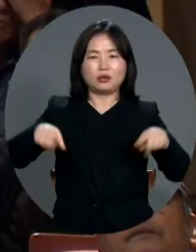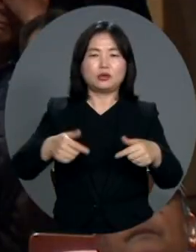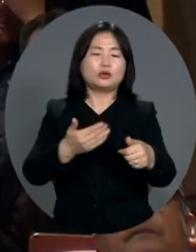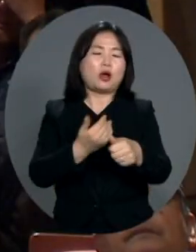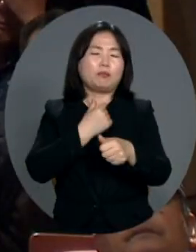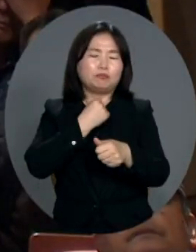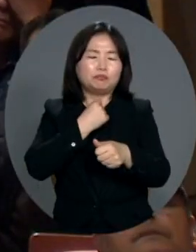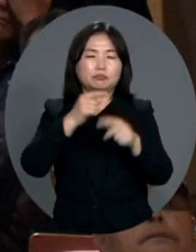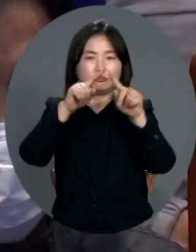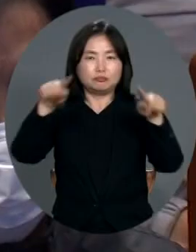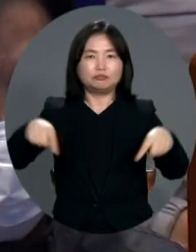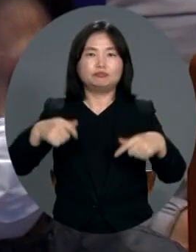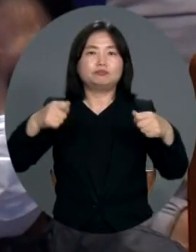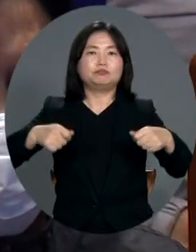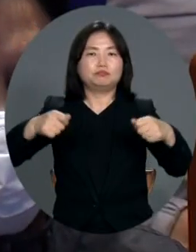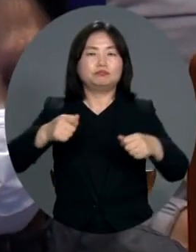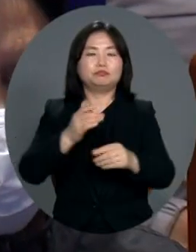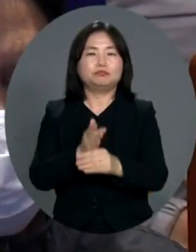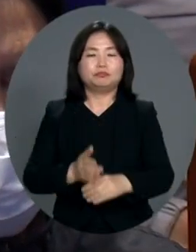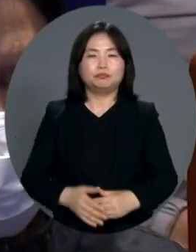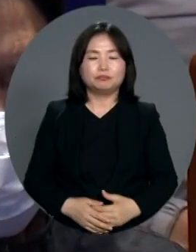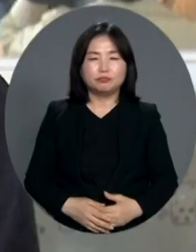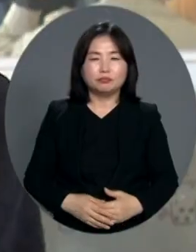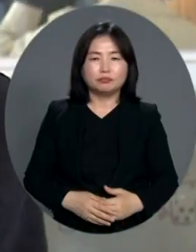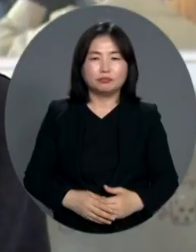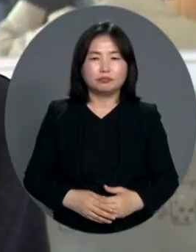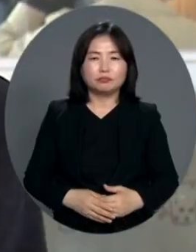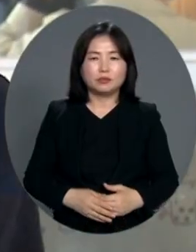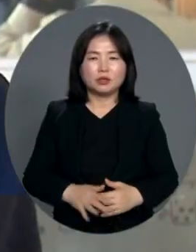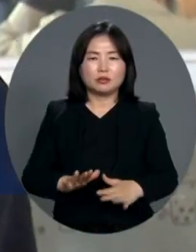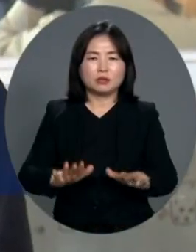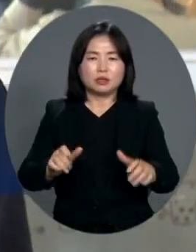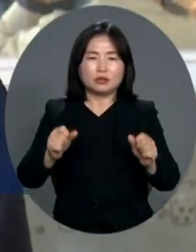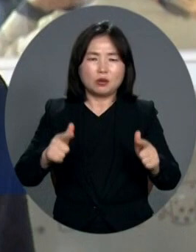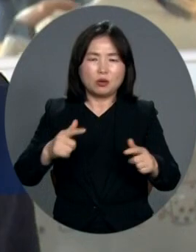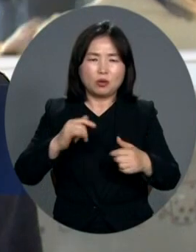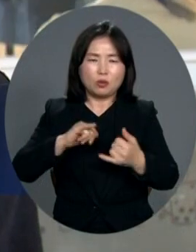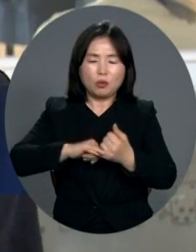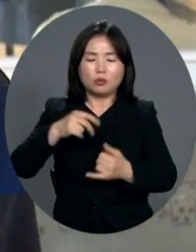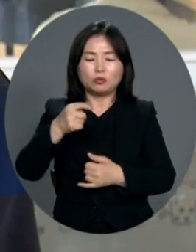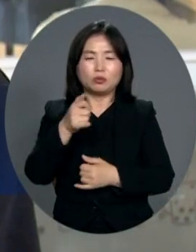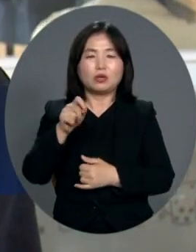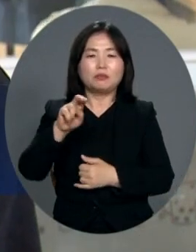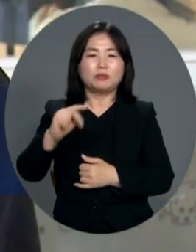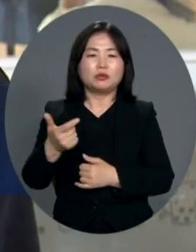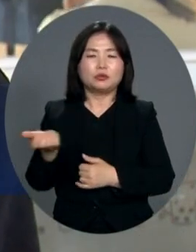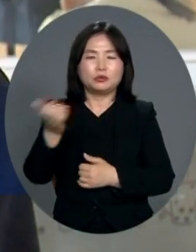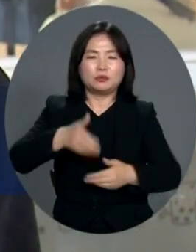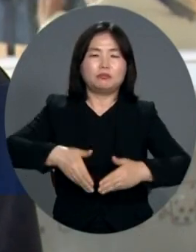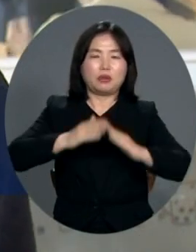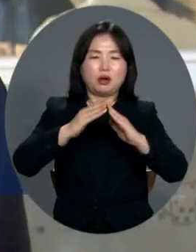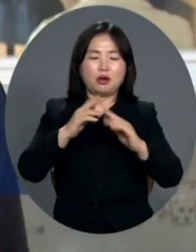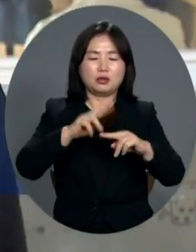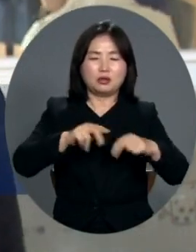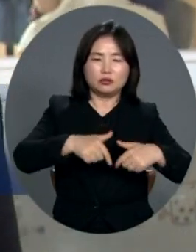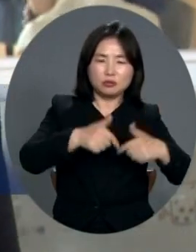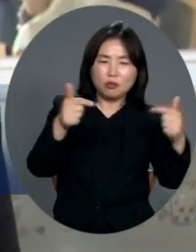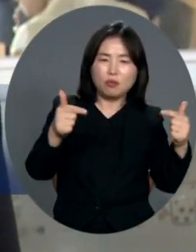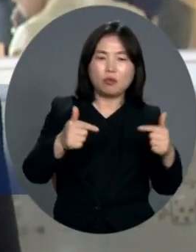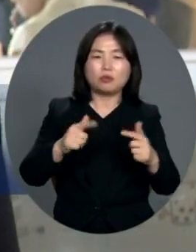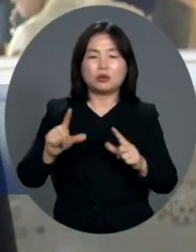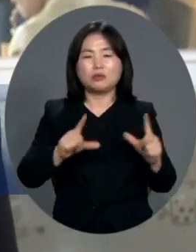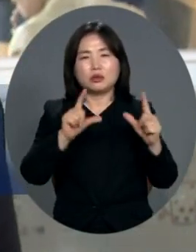유치를 염원한다는 내용의 피켓을 들었습니다. 이번 기회에 꼭 우리 동해면 유치가 좀 돼서 또 일자리도